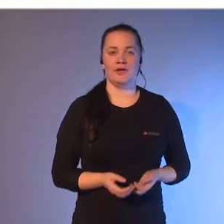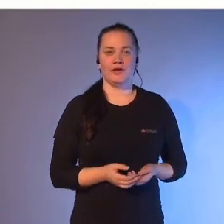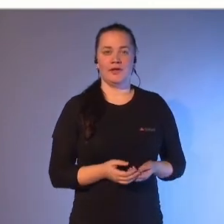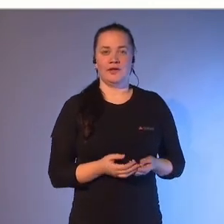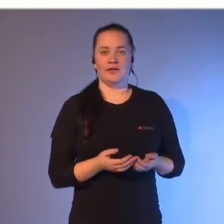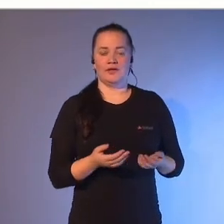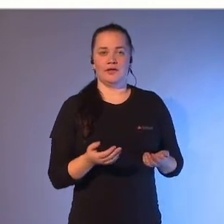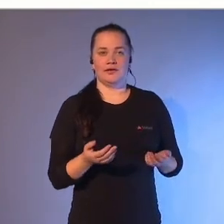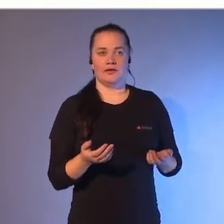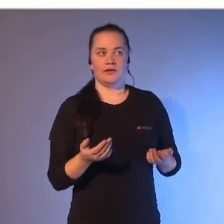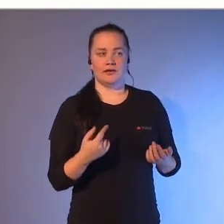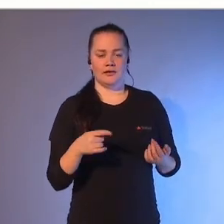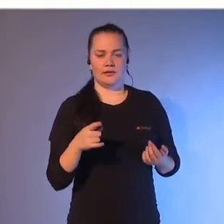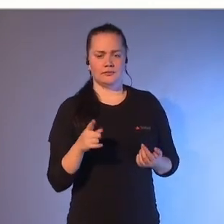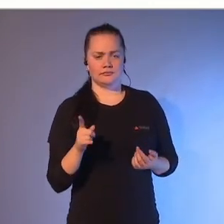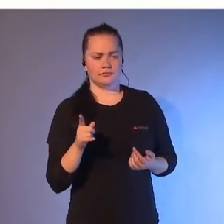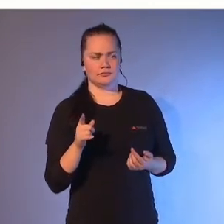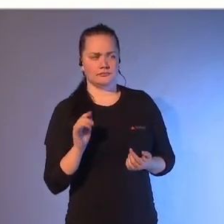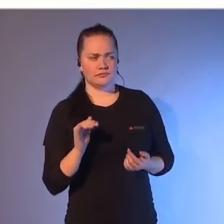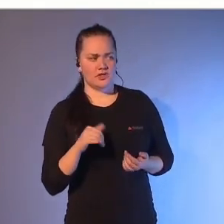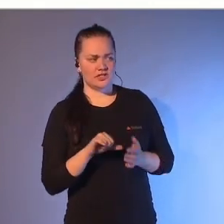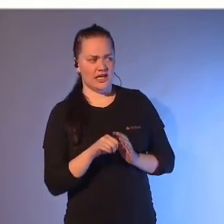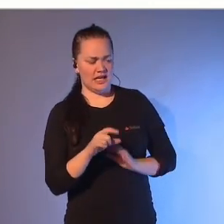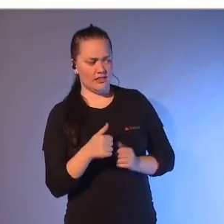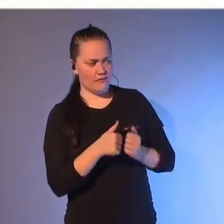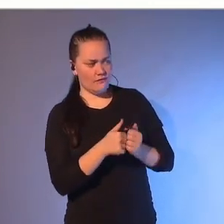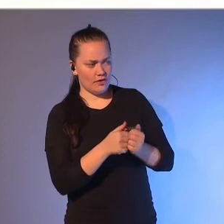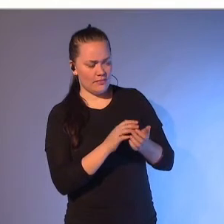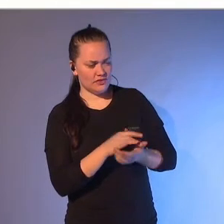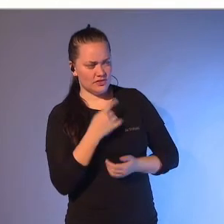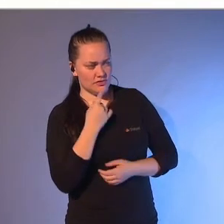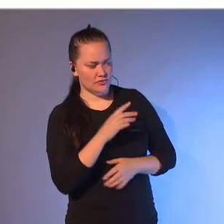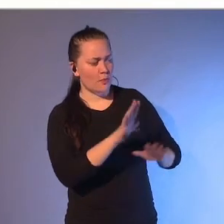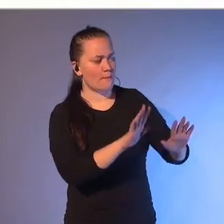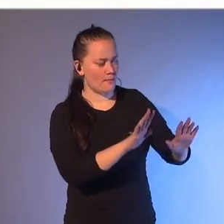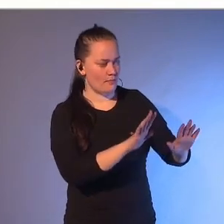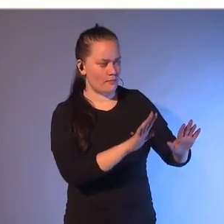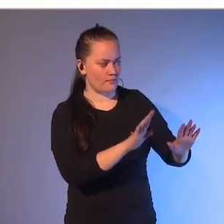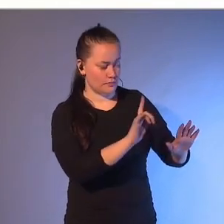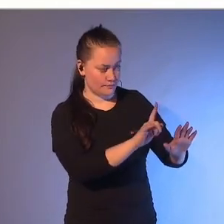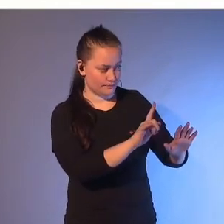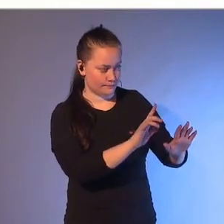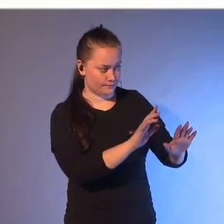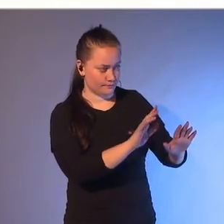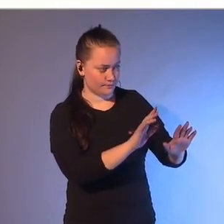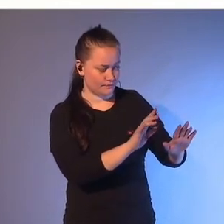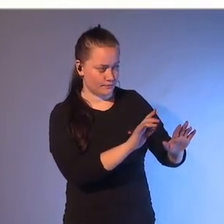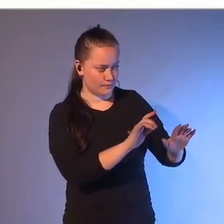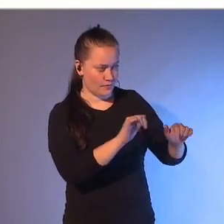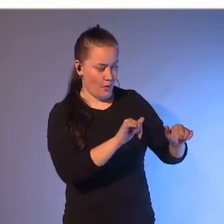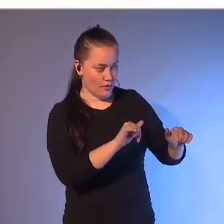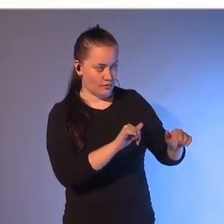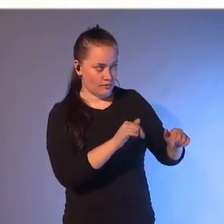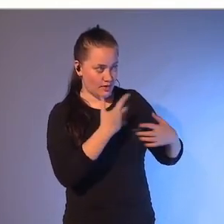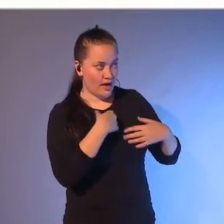så hadde hun sjekket litt og følt litt med, og så bare si at stopp, stopp. Nå har jeg I